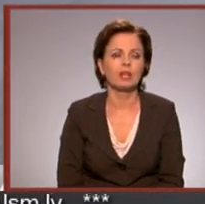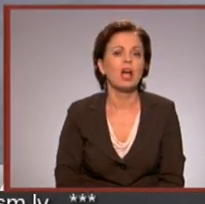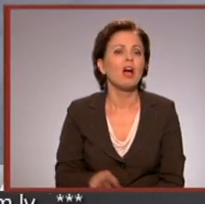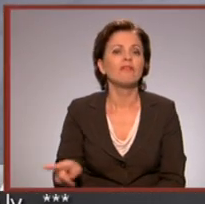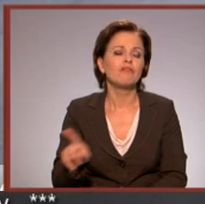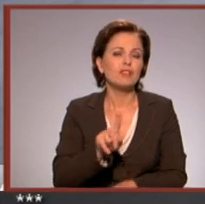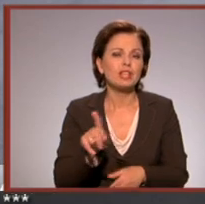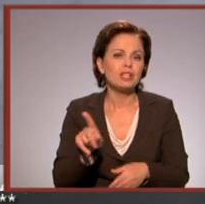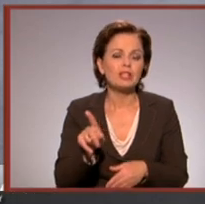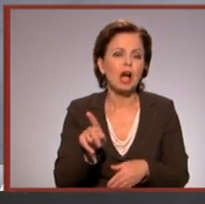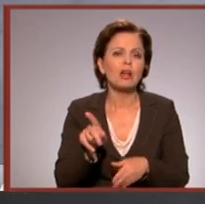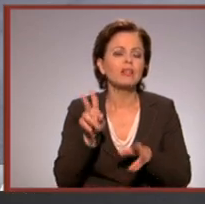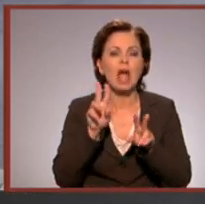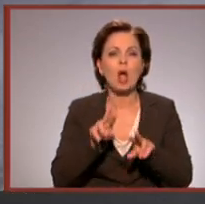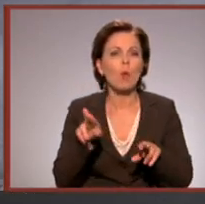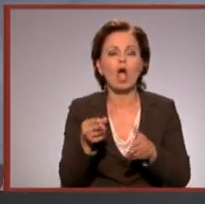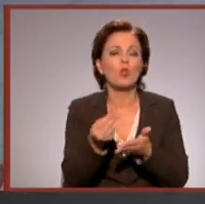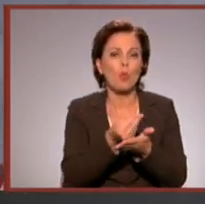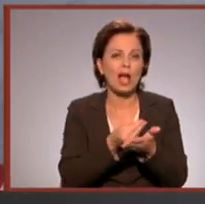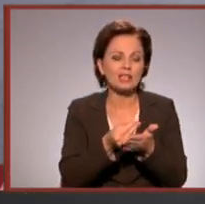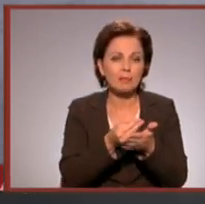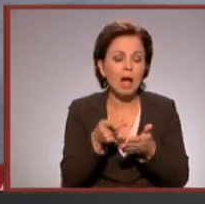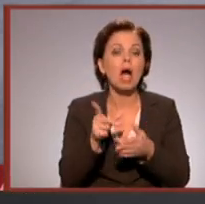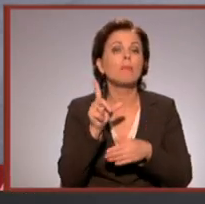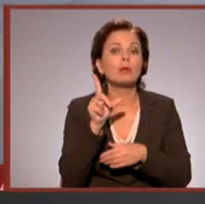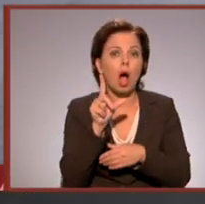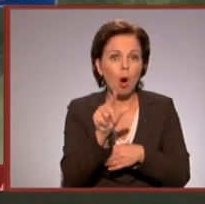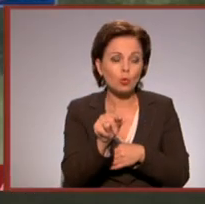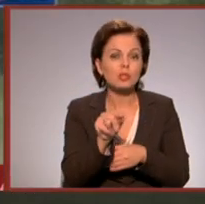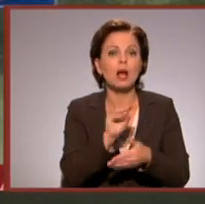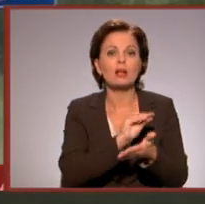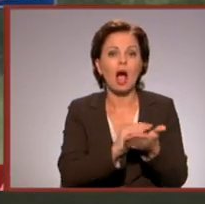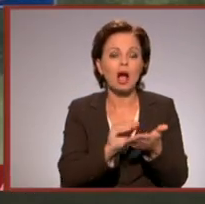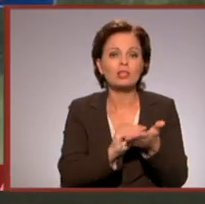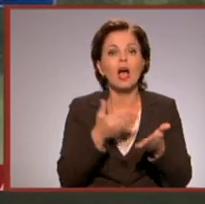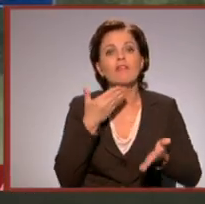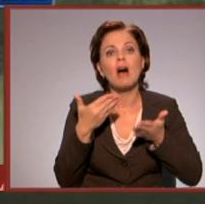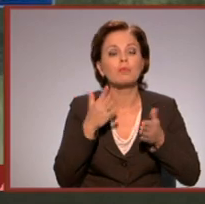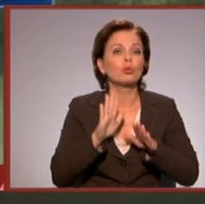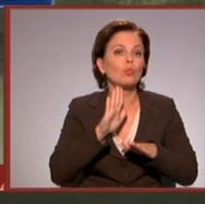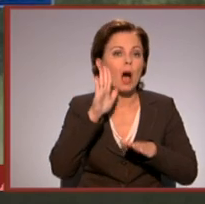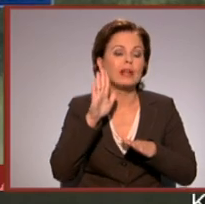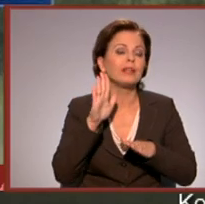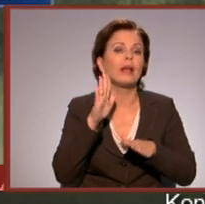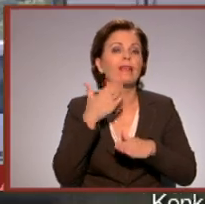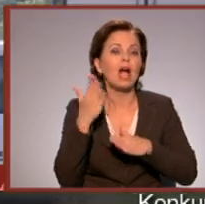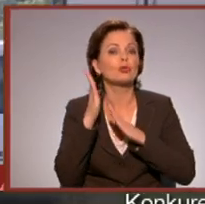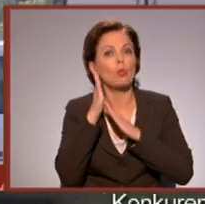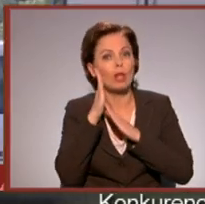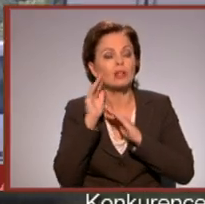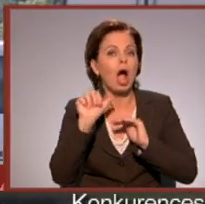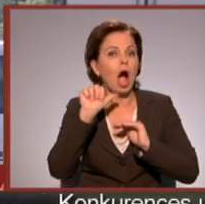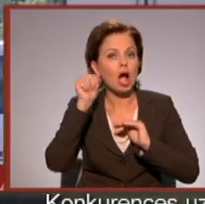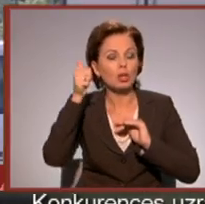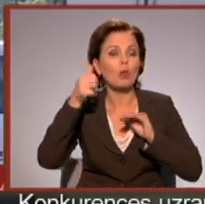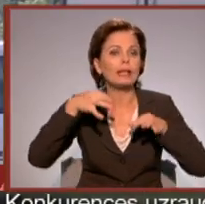Ir tie topogrāfi. Tas neko nenozīmē. Tas, ka tu brauc un to raksta. Varbūt es no rīta neesmu gulējis, bet agri no rīta